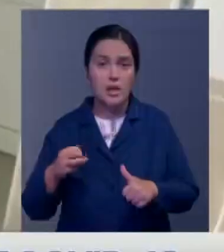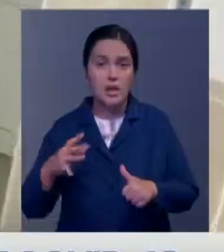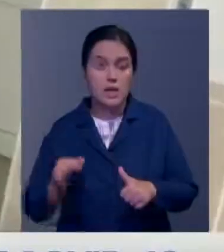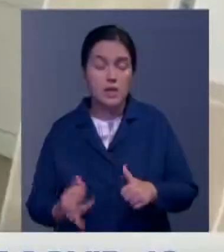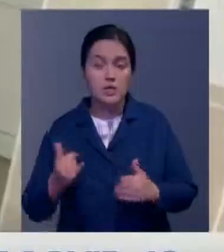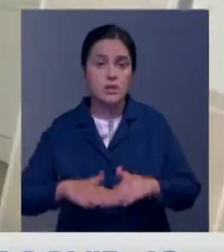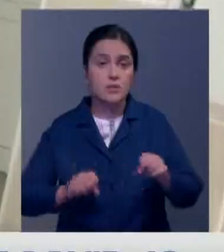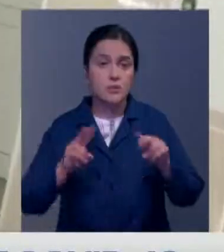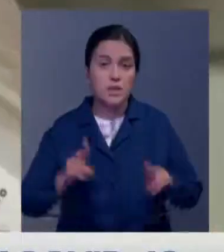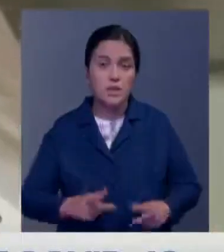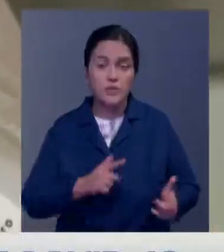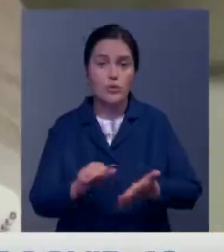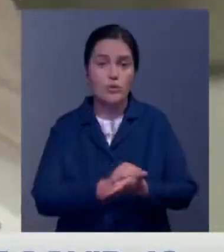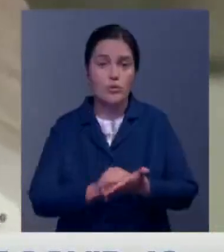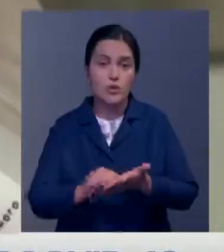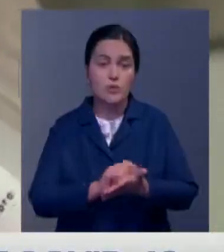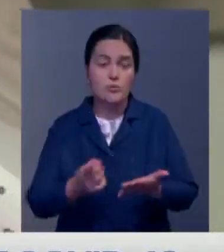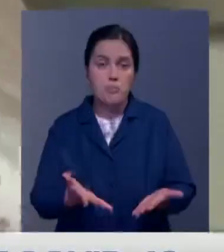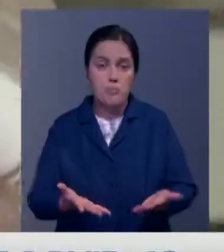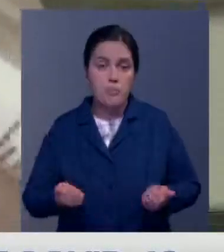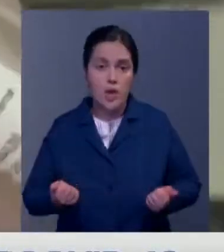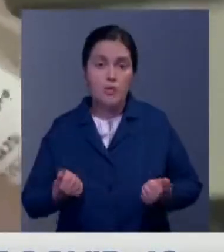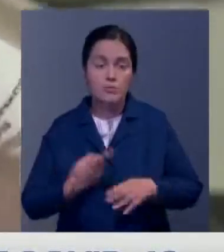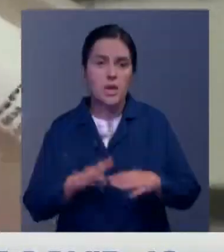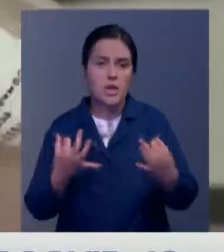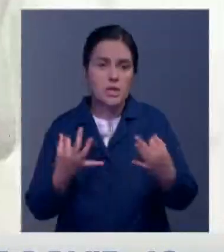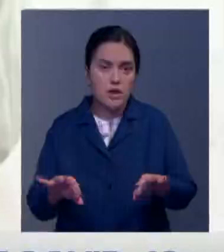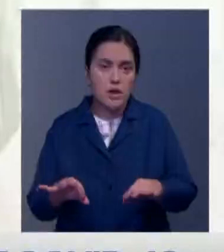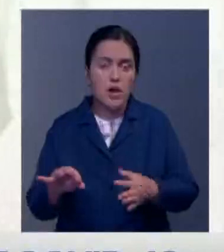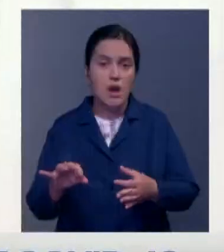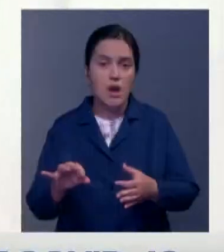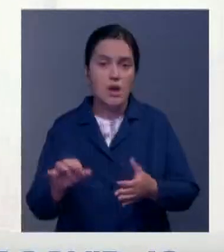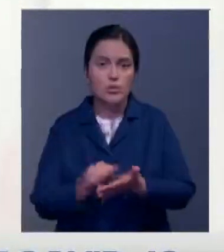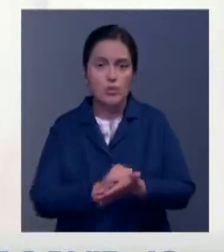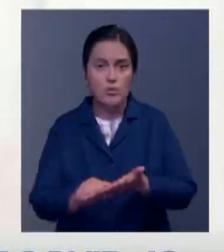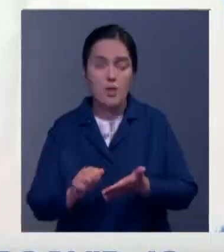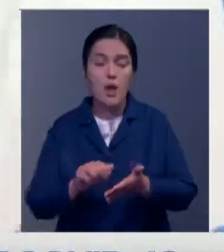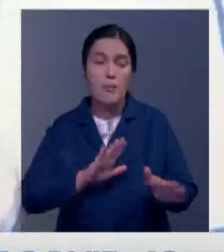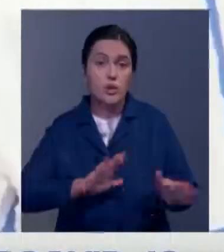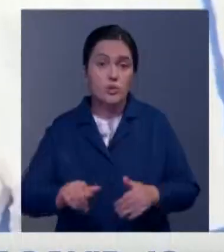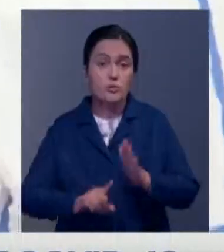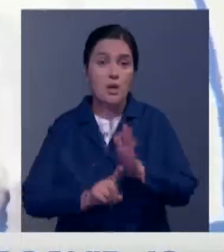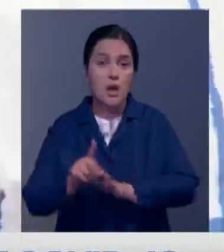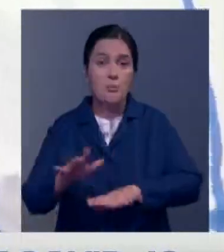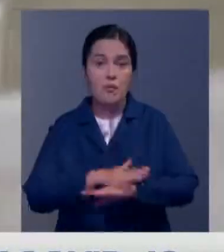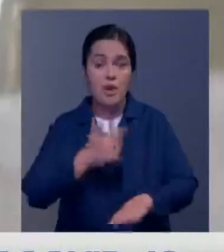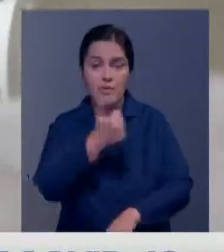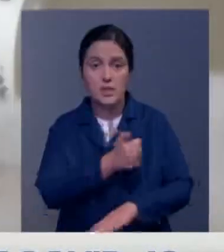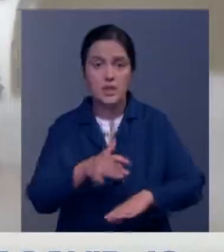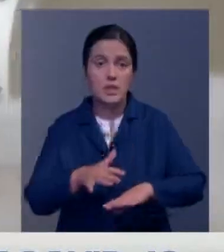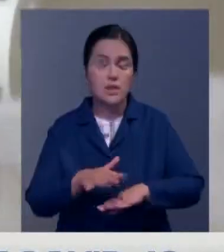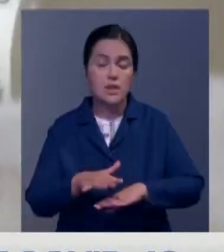на данный момент специалисты готовят документы чтобы получить регистрационное удостоверение затем начнется массовая вакцинация